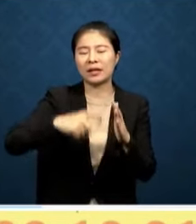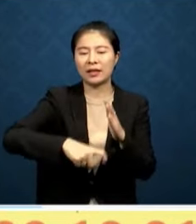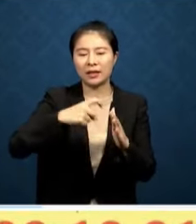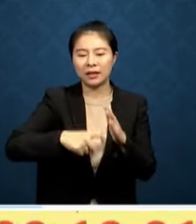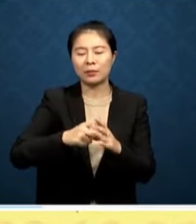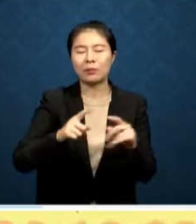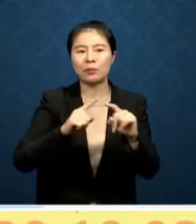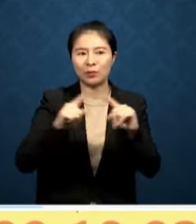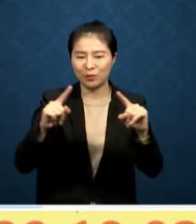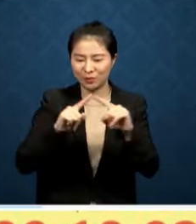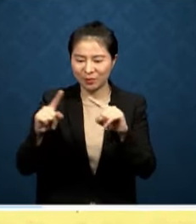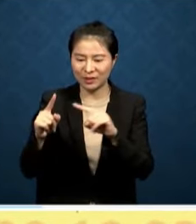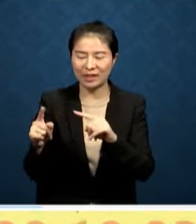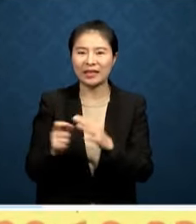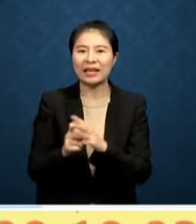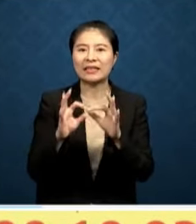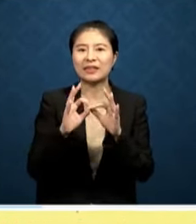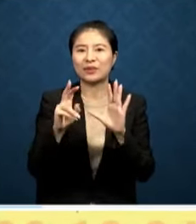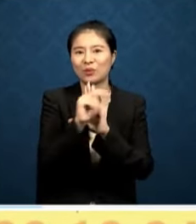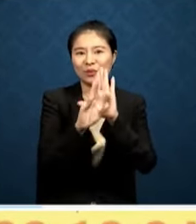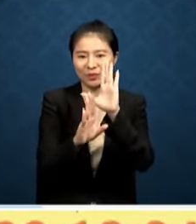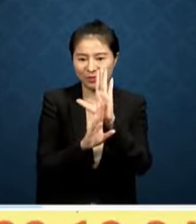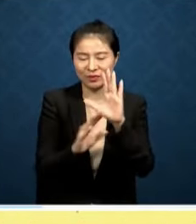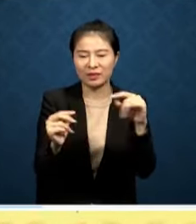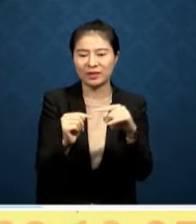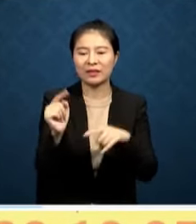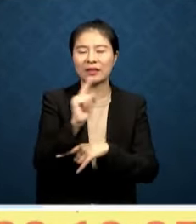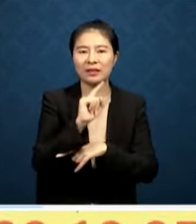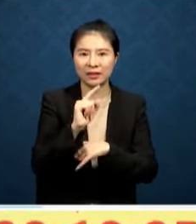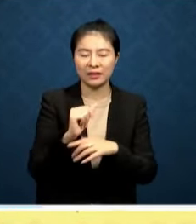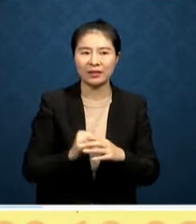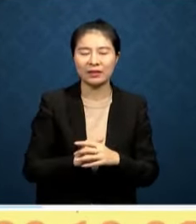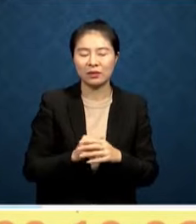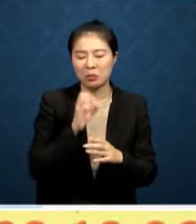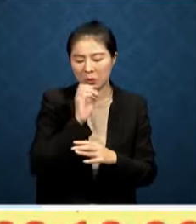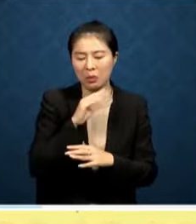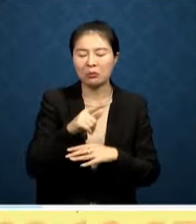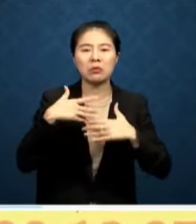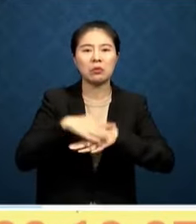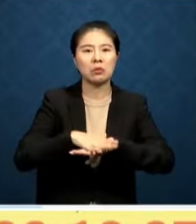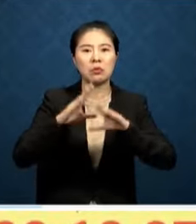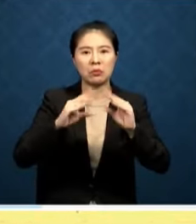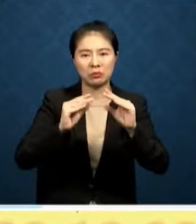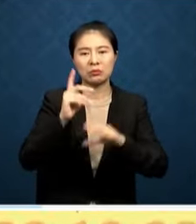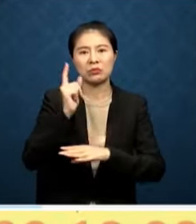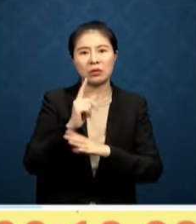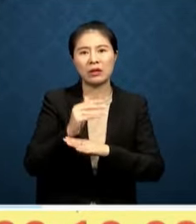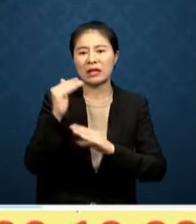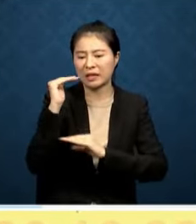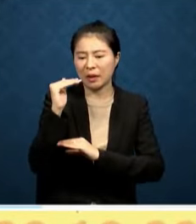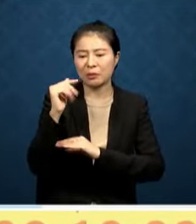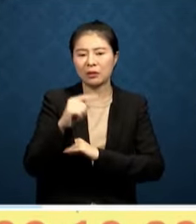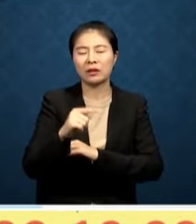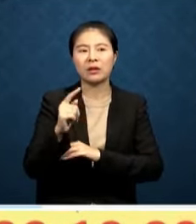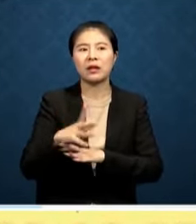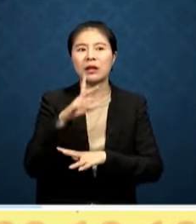ถที่จะให้นโยบายหรือสิ่งที่จะเข้าไป ประชุมว่าคุณสามารถ